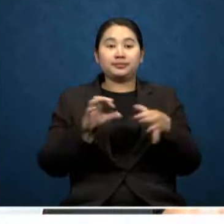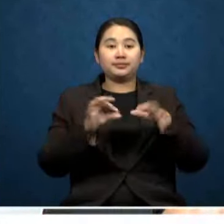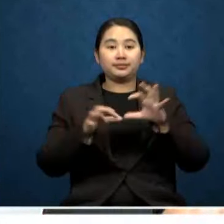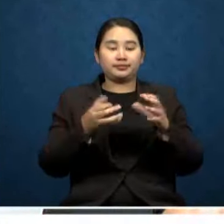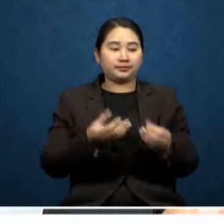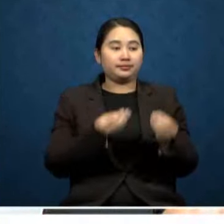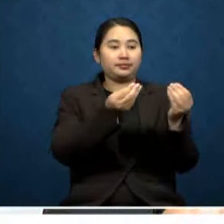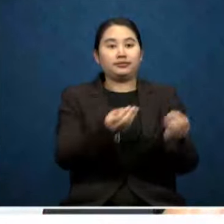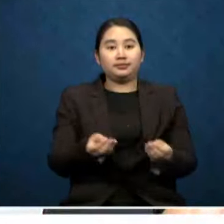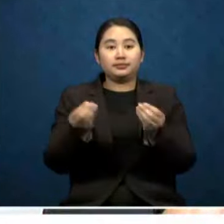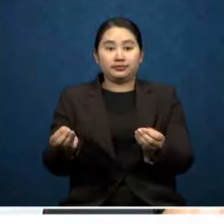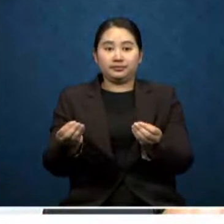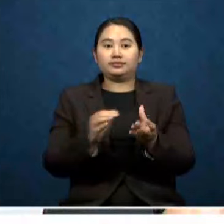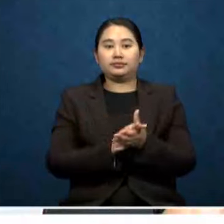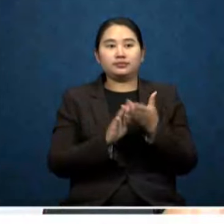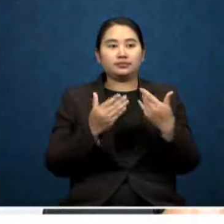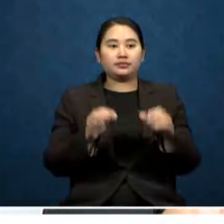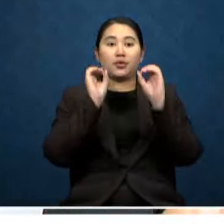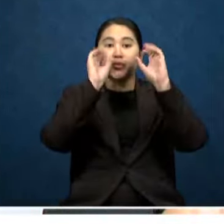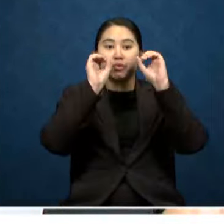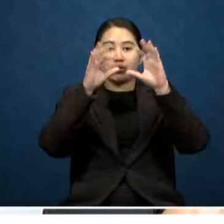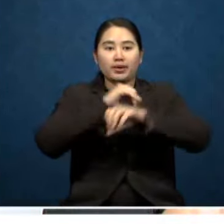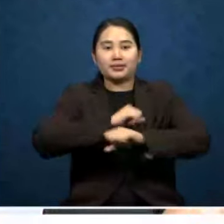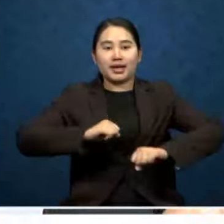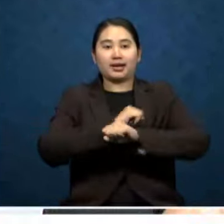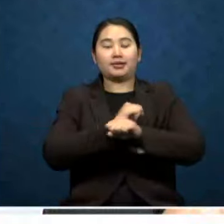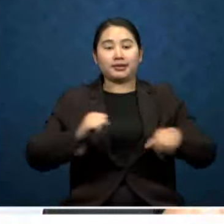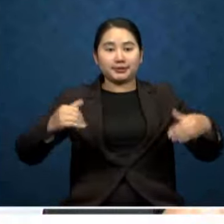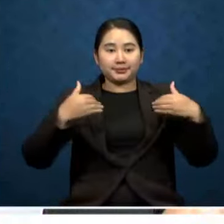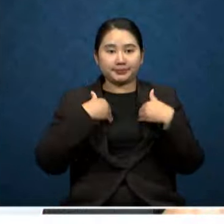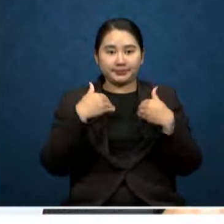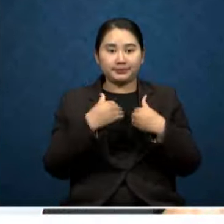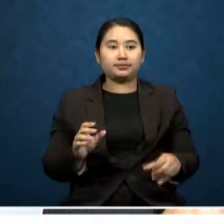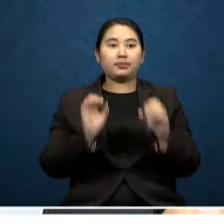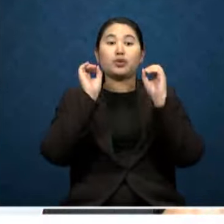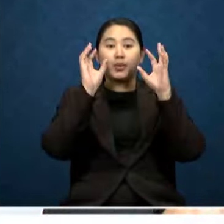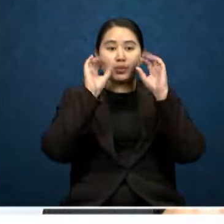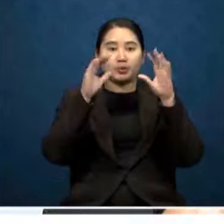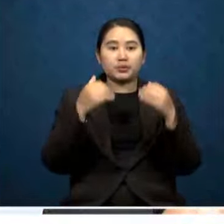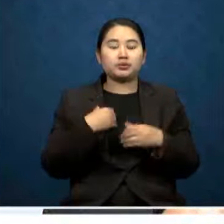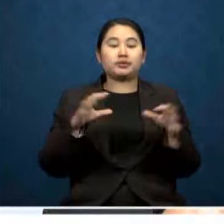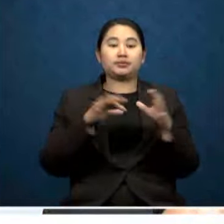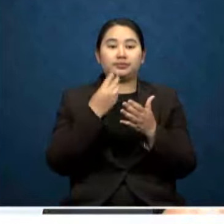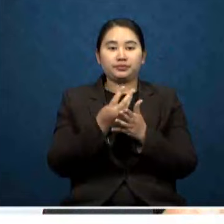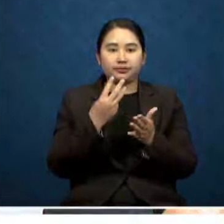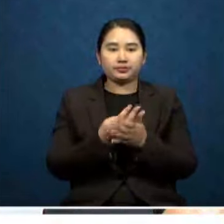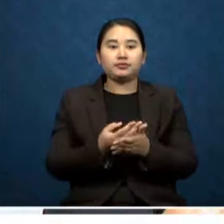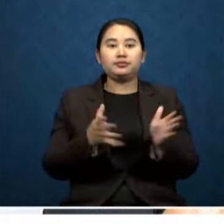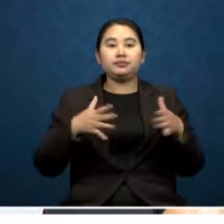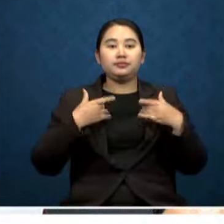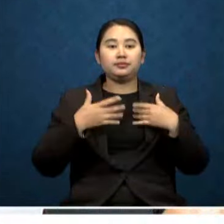แจกจ่ายไปแล้วก็มีครูพระศึกษาที่มีอยู่แล้วครูสู่ศึกษาครูทางด้านนานาการ